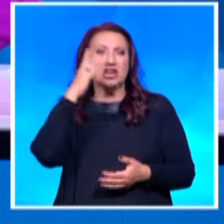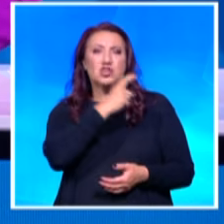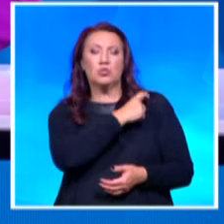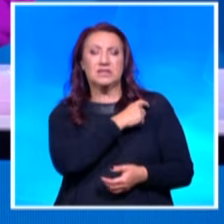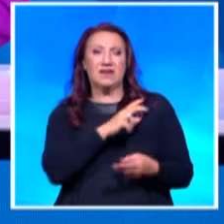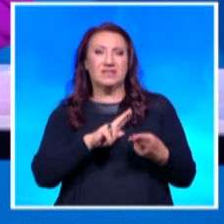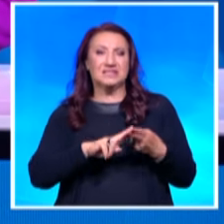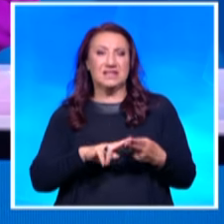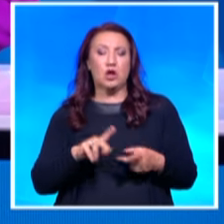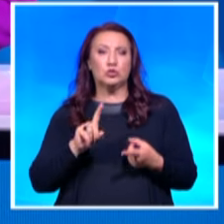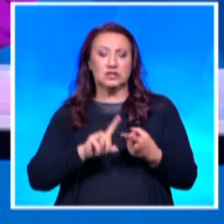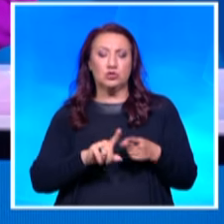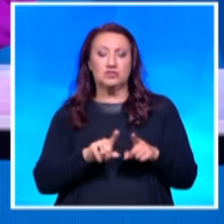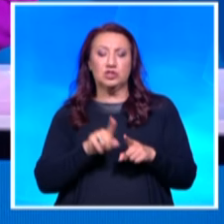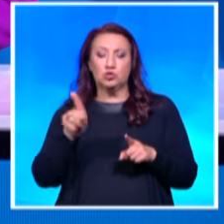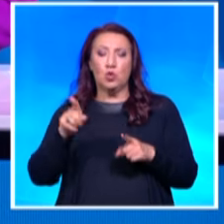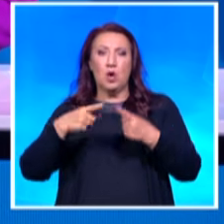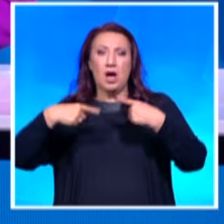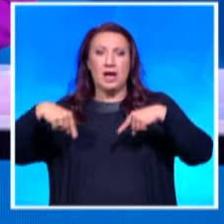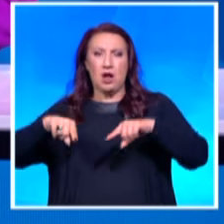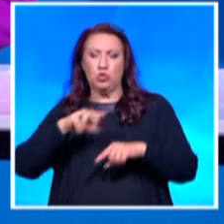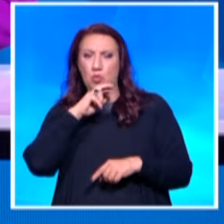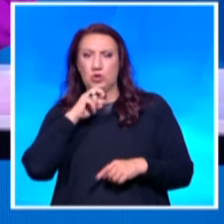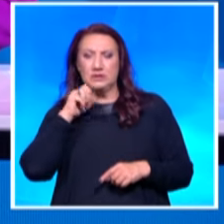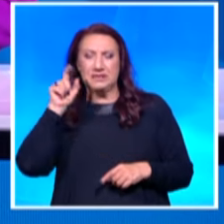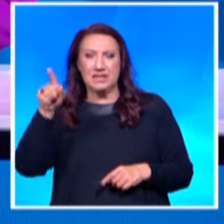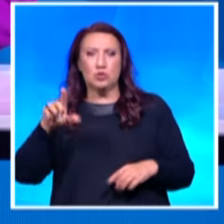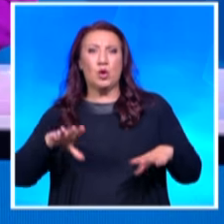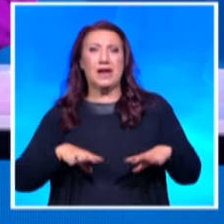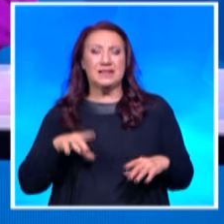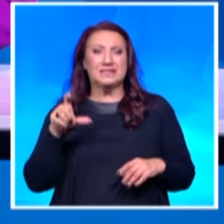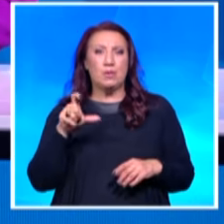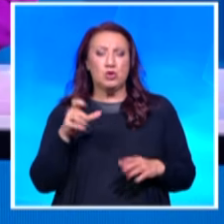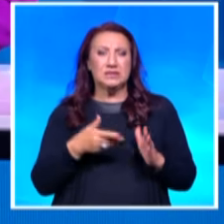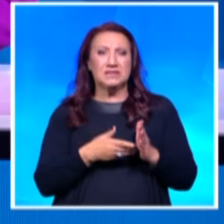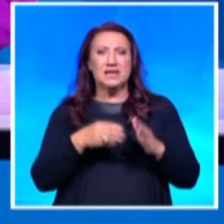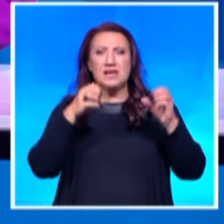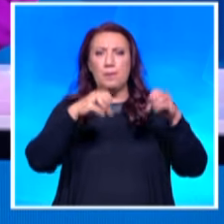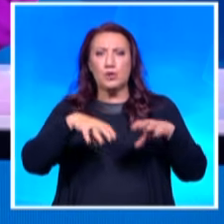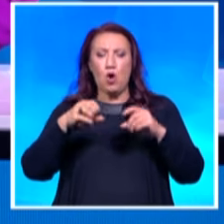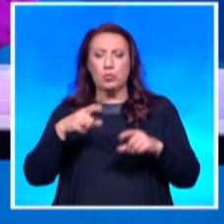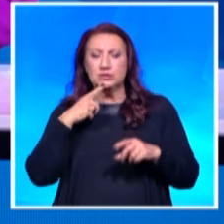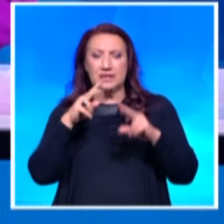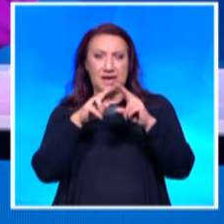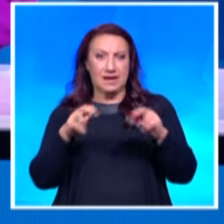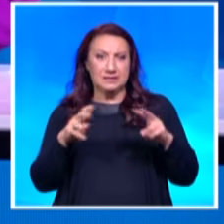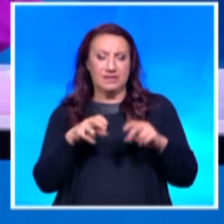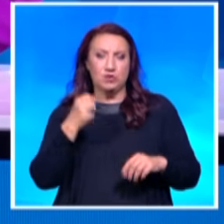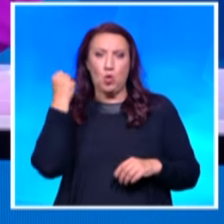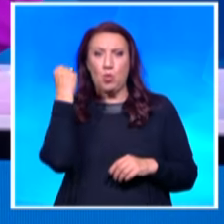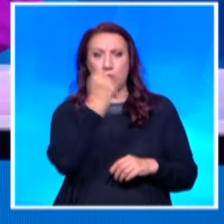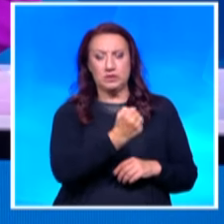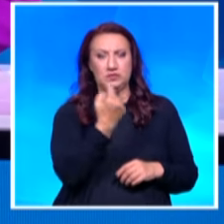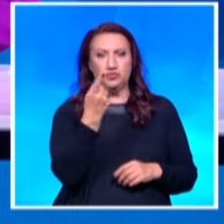управление в Стамбулийски Ангел Кирпиев заради пропуски в разследването на убийството на Димитър Малинов в Цалапица. Междувременно и днес